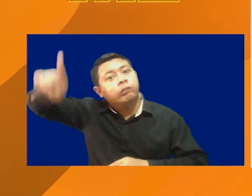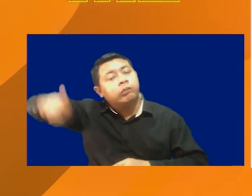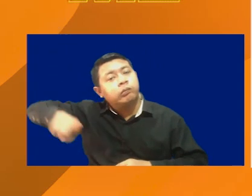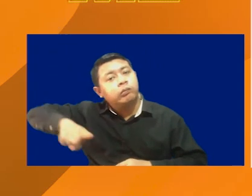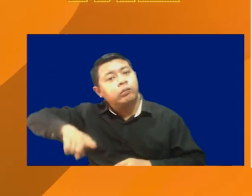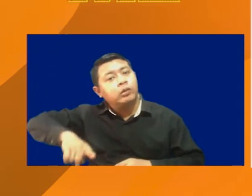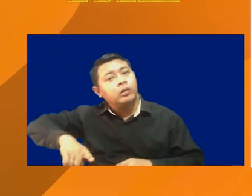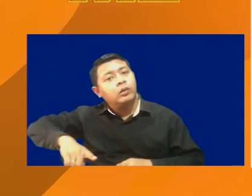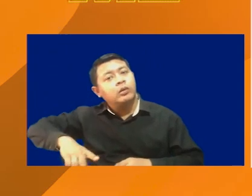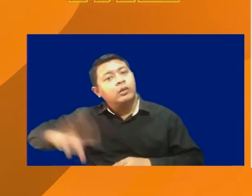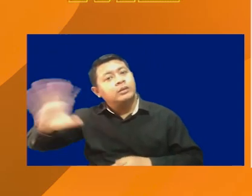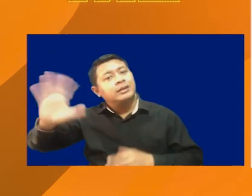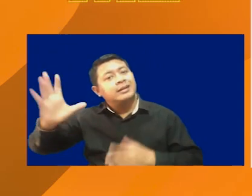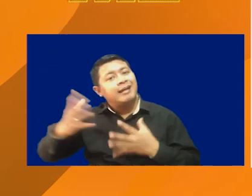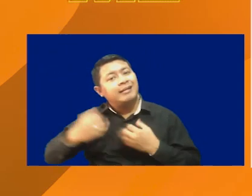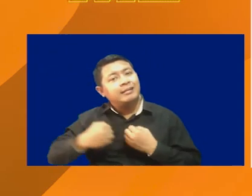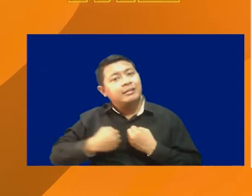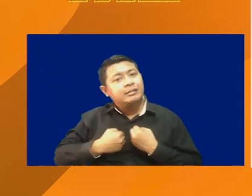diusir.